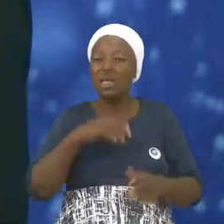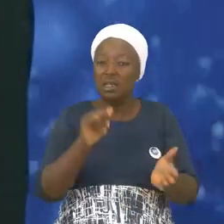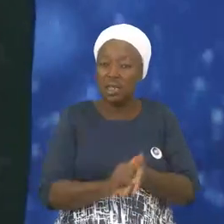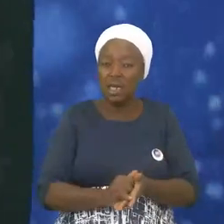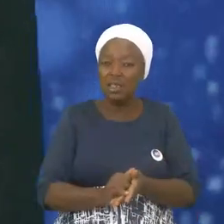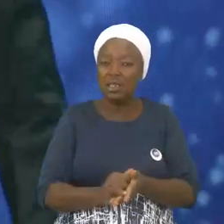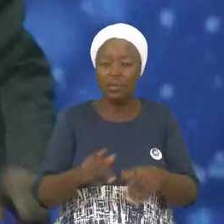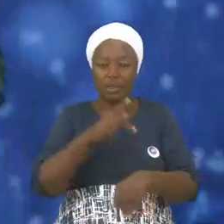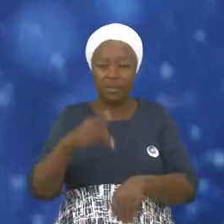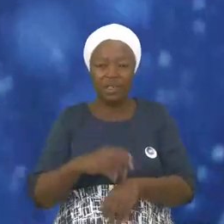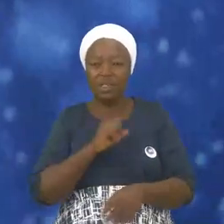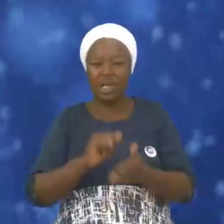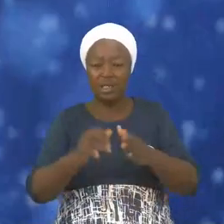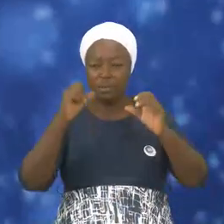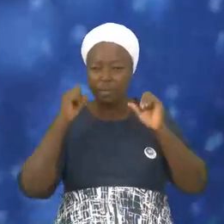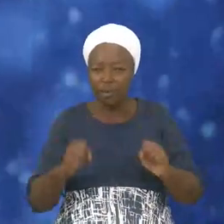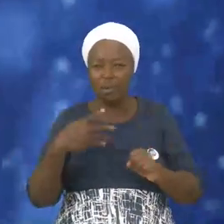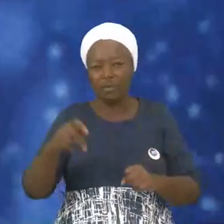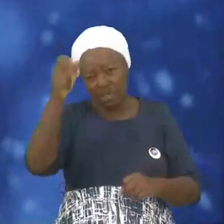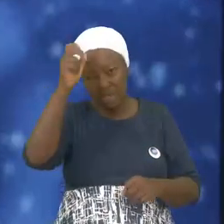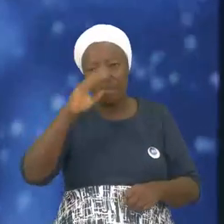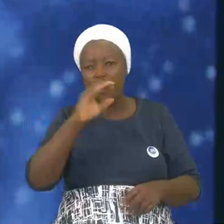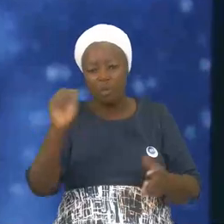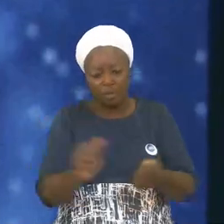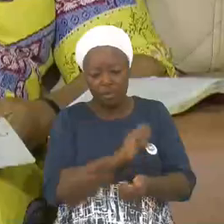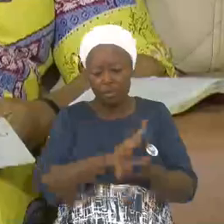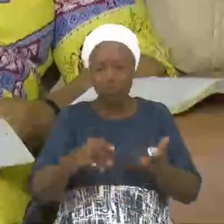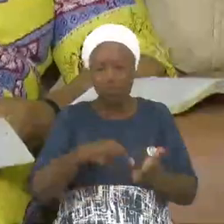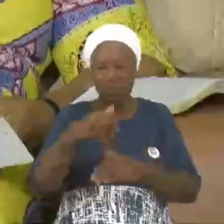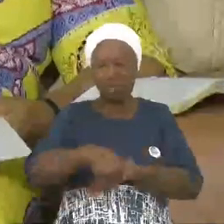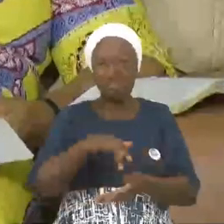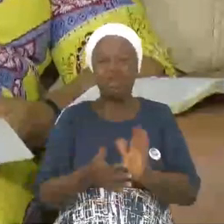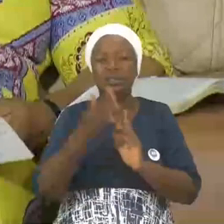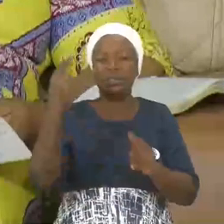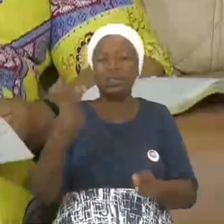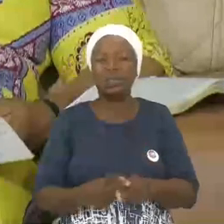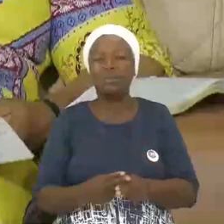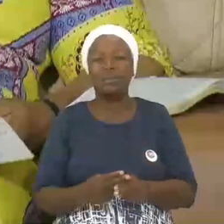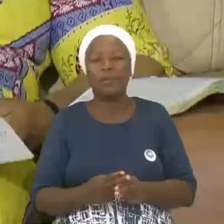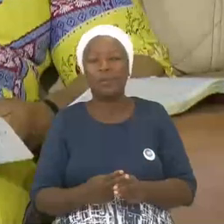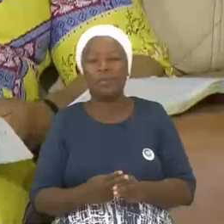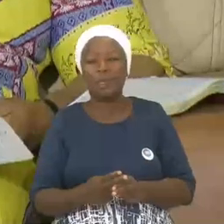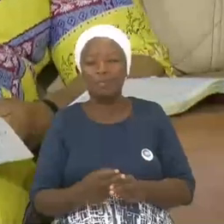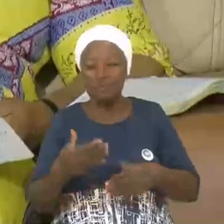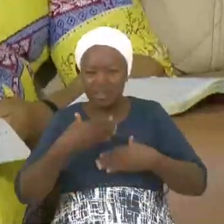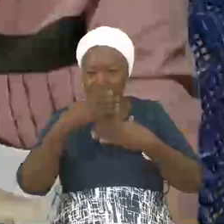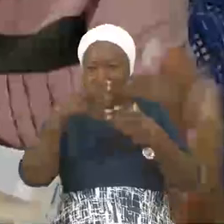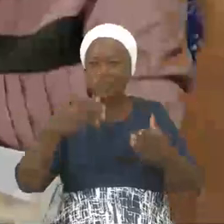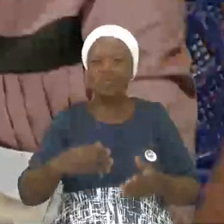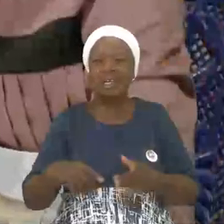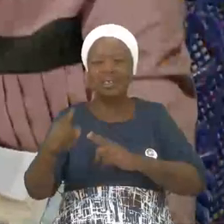le prince de paix et le prince des princes, cette principauté, cette puissance sera brisée au nom